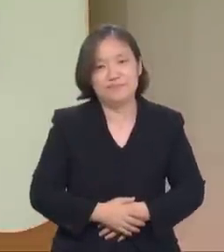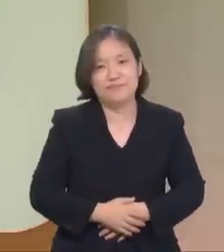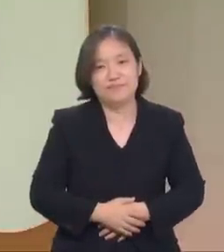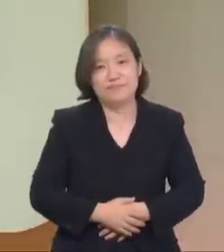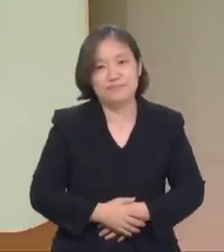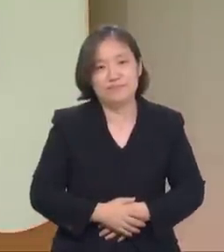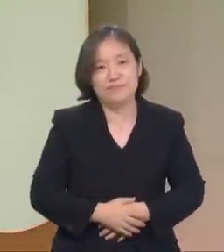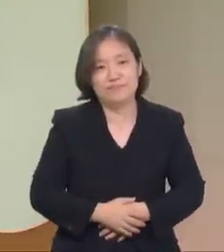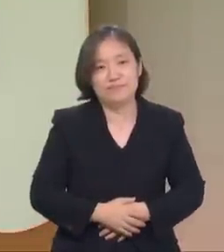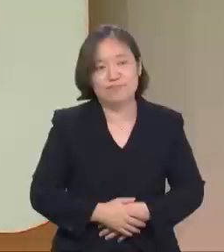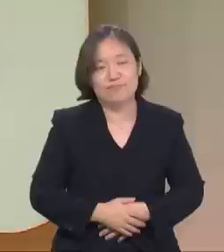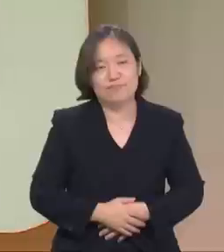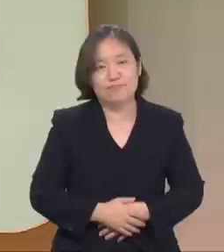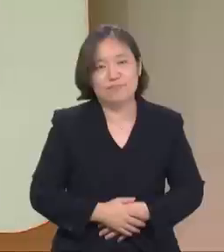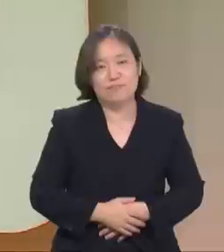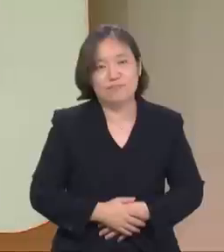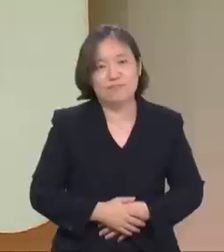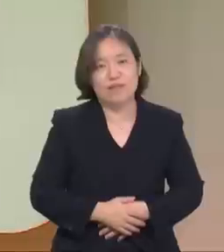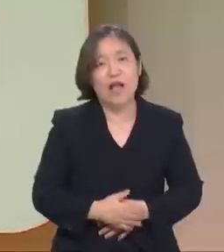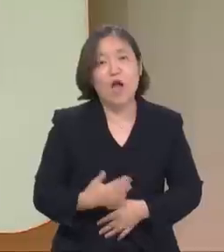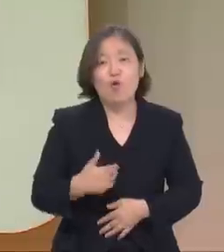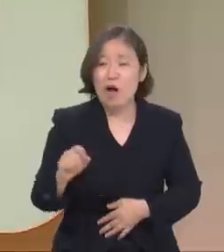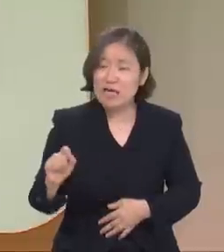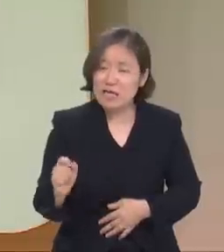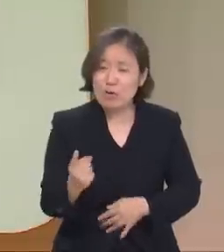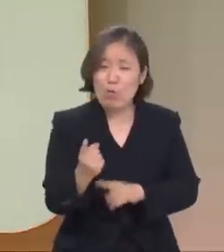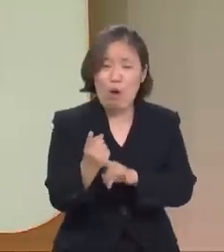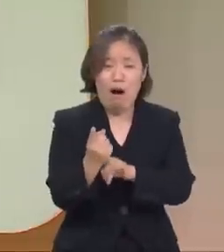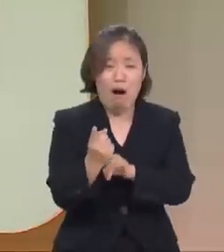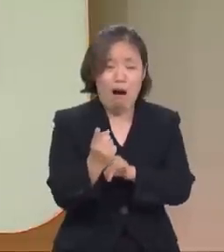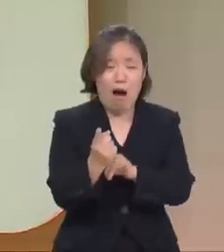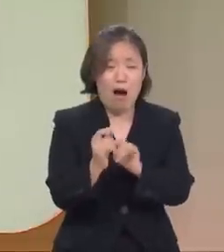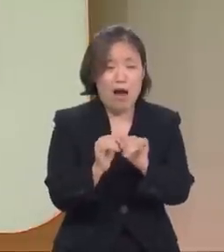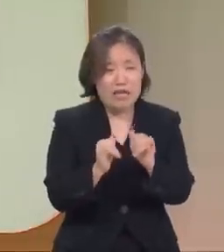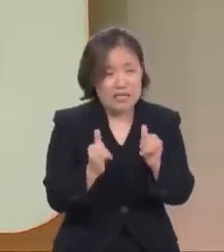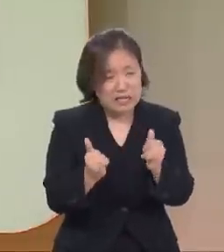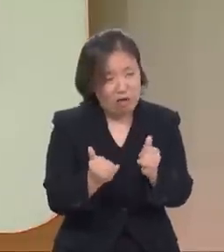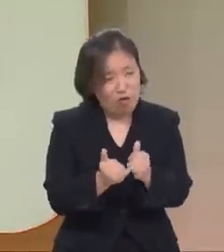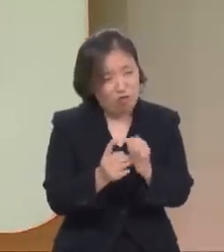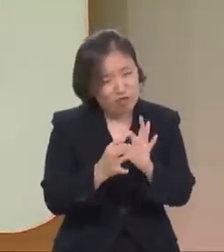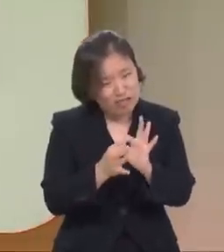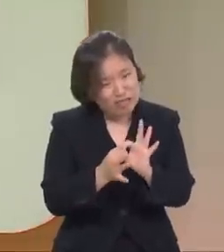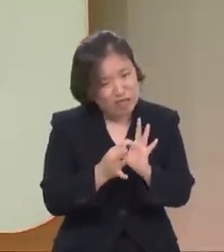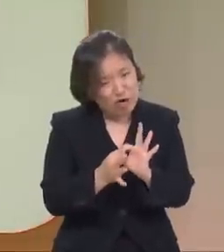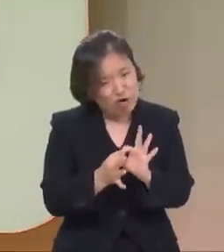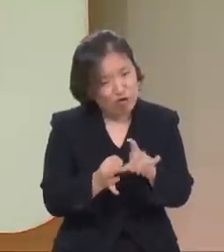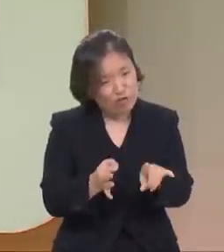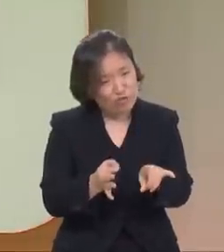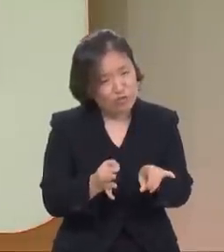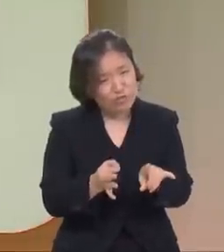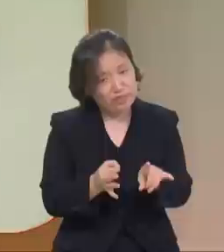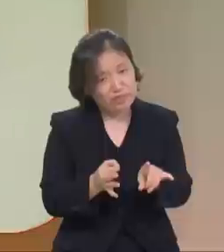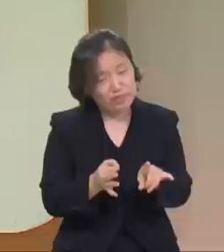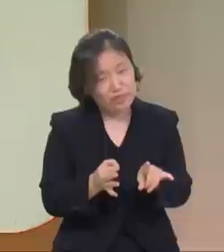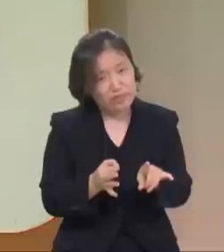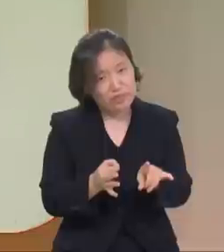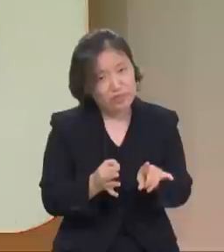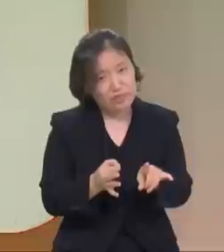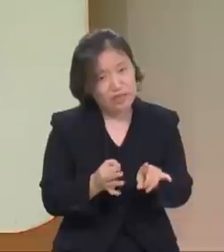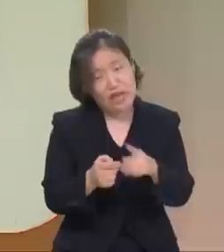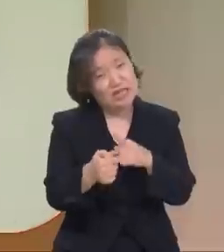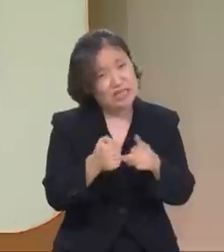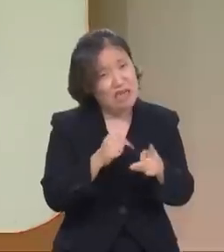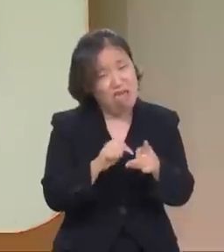우리가이 인과 업보에 대한이 이야기와 인연법의 이치를 제대로 이해를 하지